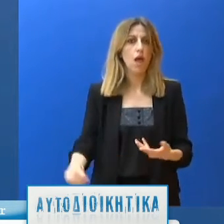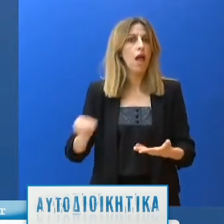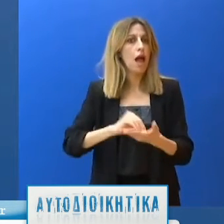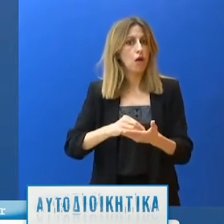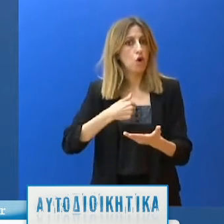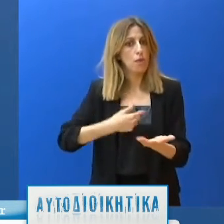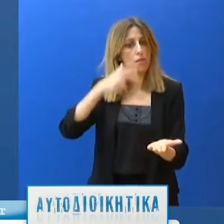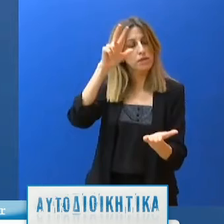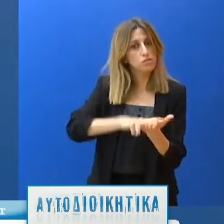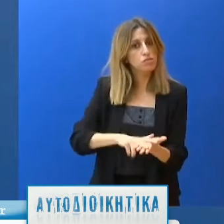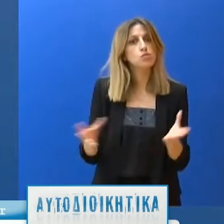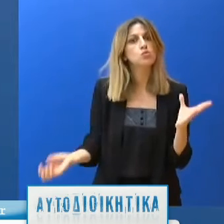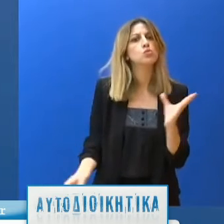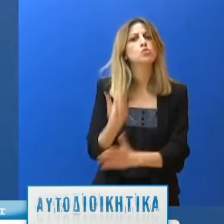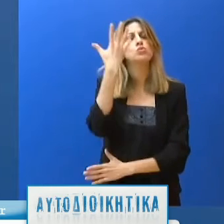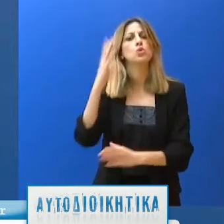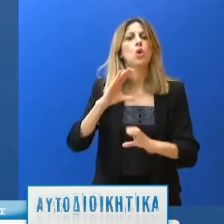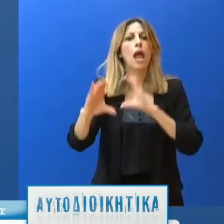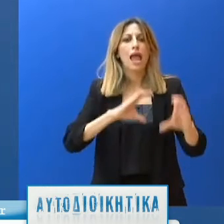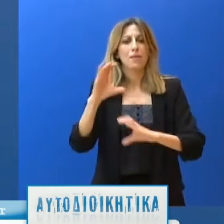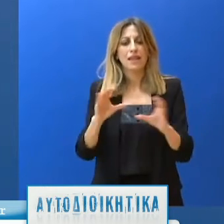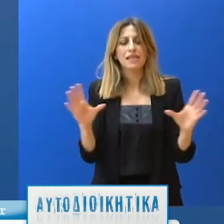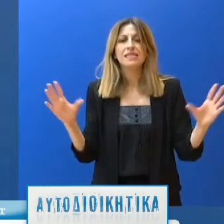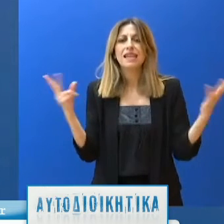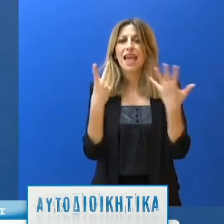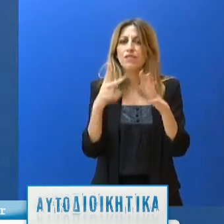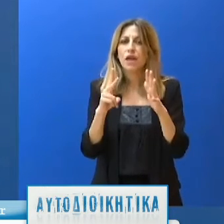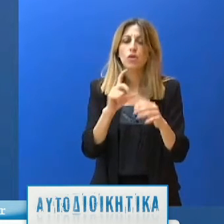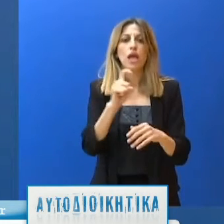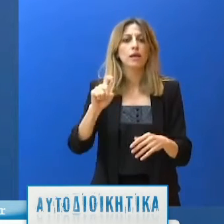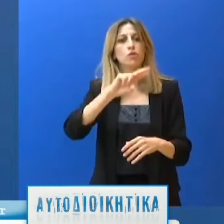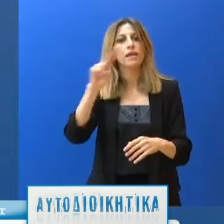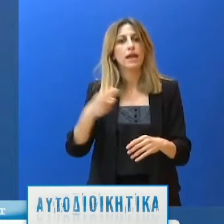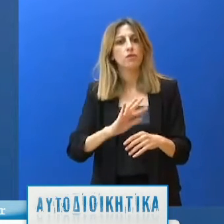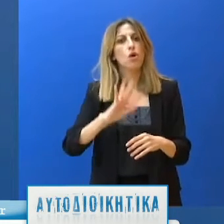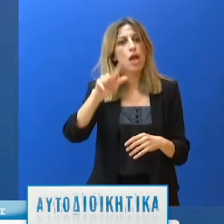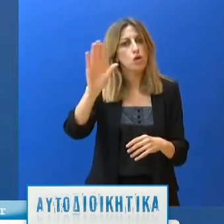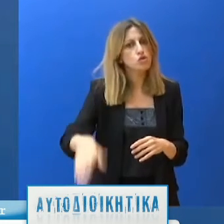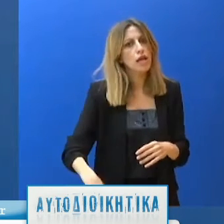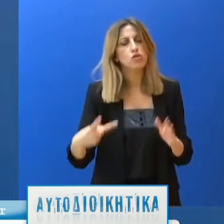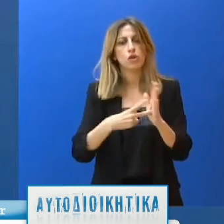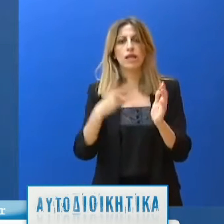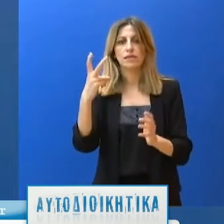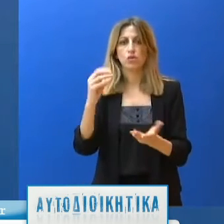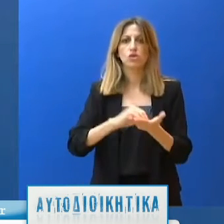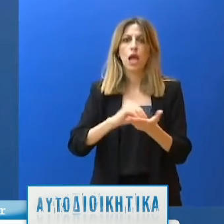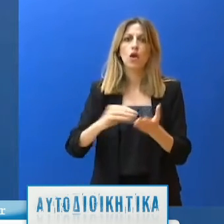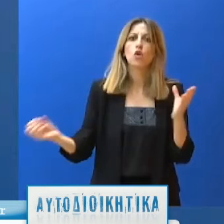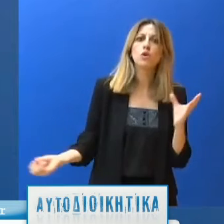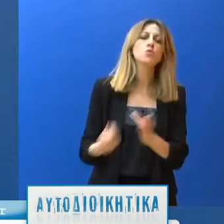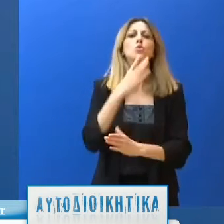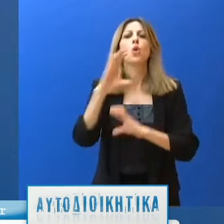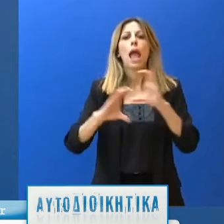εγκριθεί νέες στρατηγικές επενδύσεις ύψους 700 εκατομμυρίων ευρώ ως το τέλος του χρόνου, καθώς και νέες στρατηγικές επενδύσεις